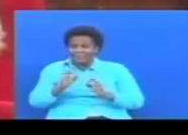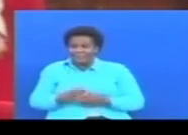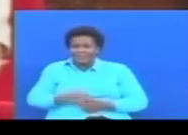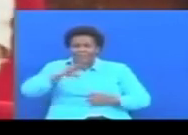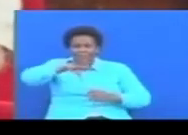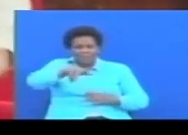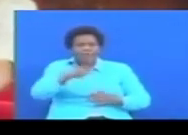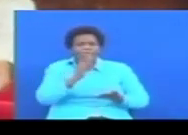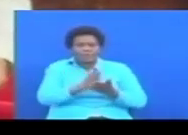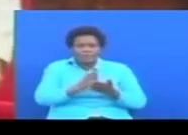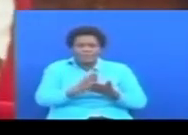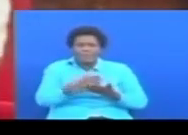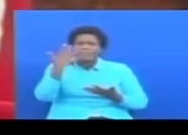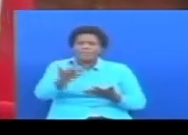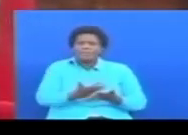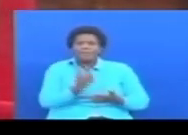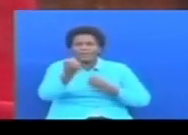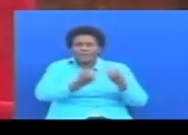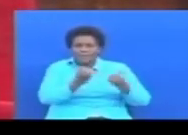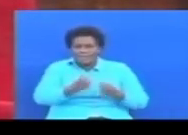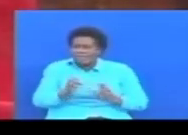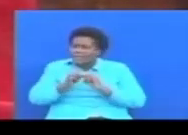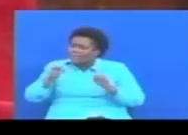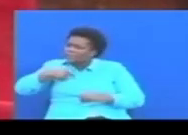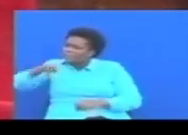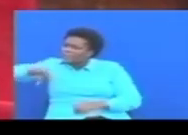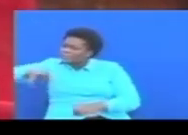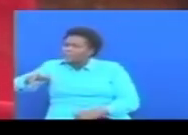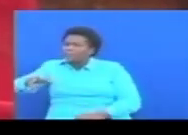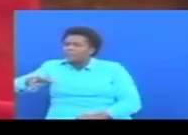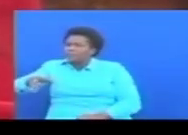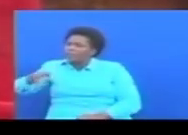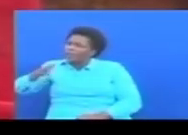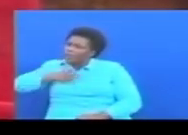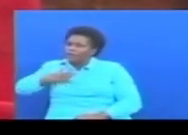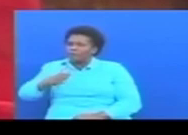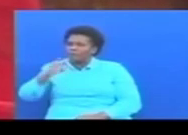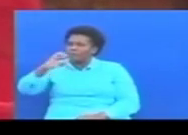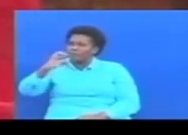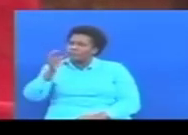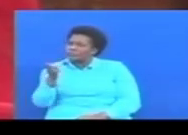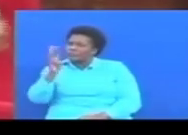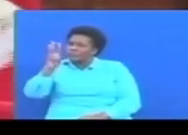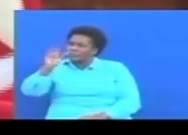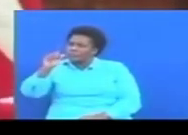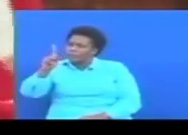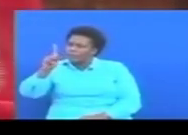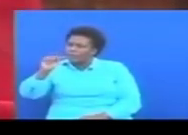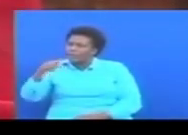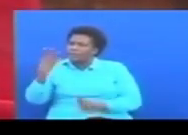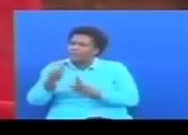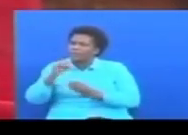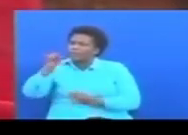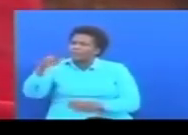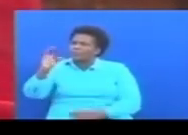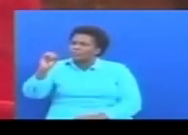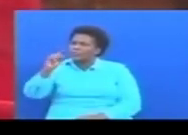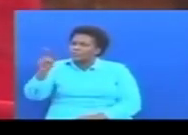nagombania jimbo ni kwangu, jimbo la Chwaka na Jozani. Nipate gari kwa sababu pana